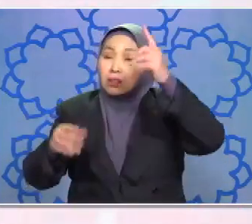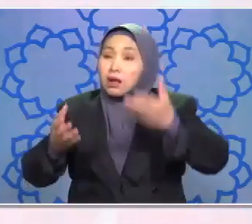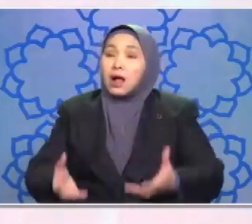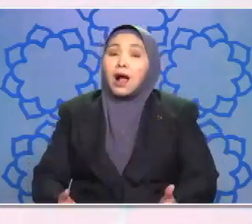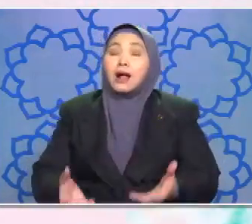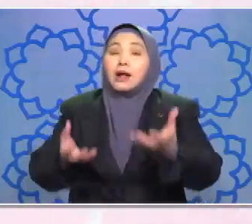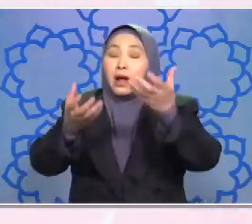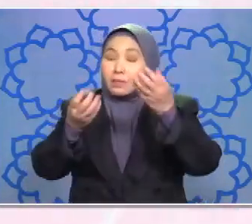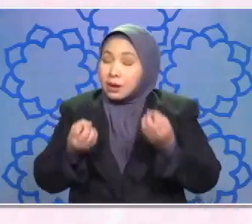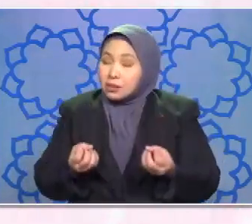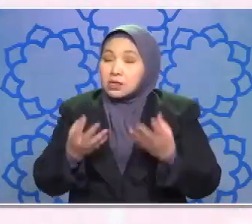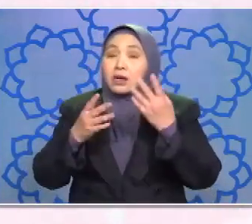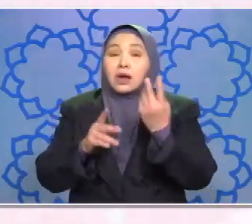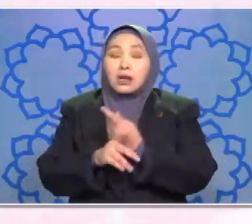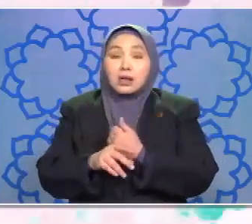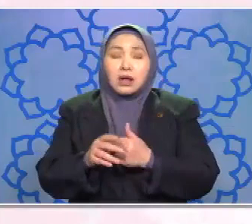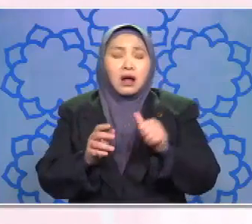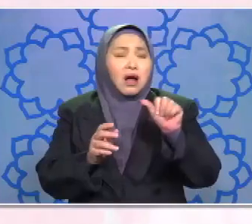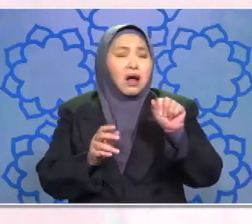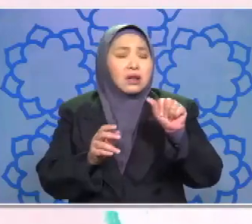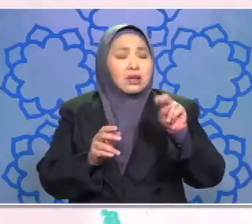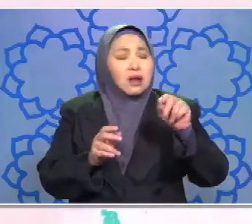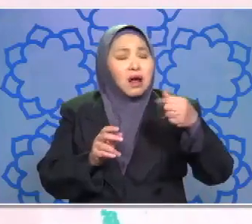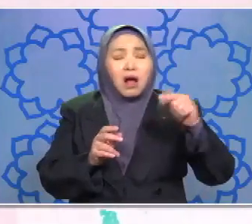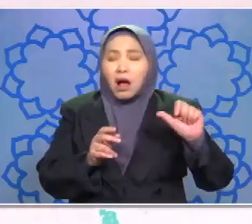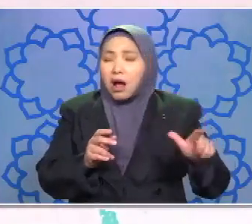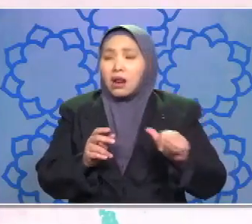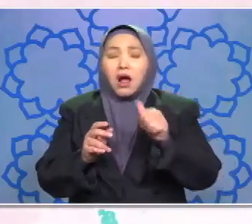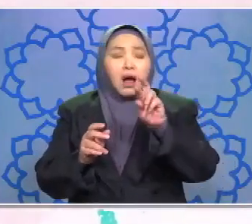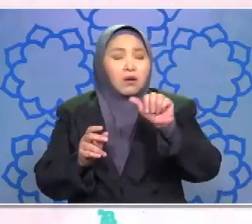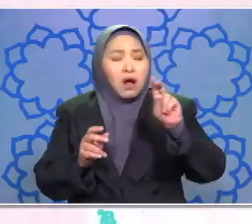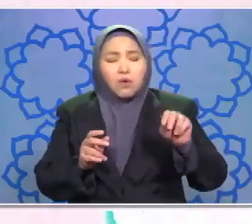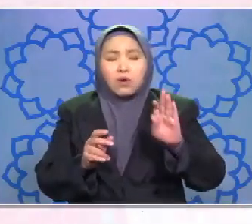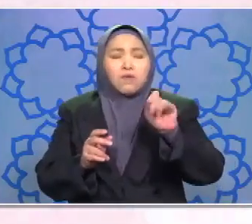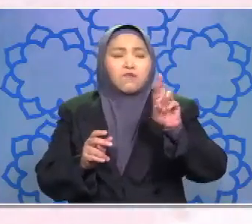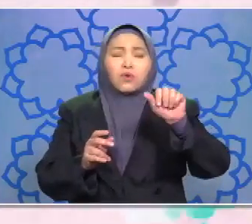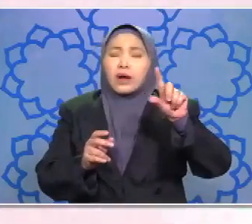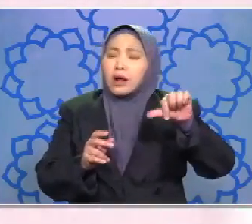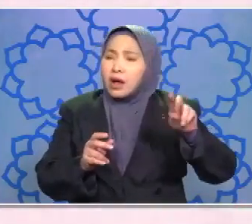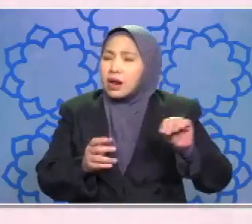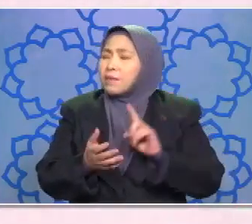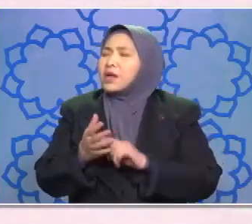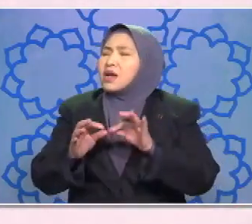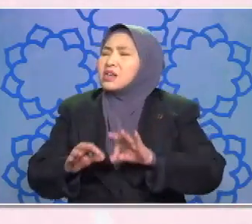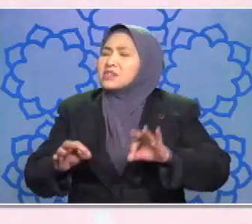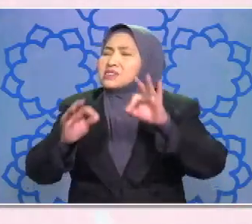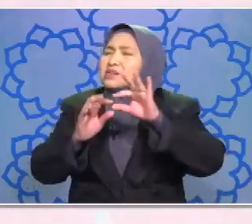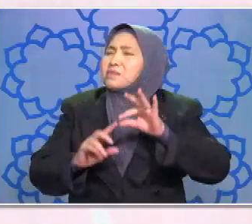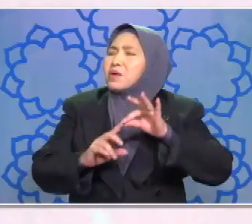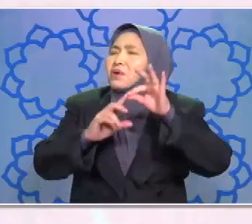beberapa kali dalam surah Ar-Ra'd, dalam surah An-Nahl, dalam surah Al-Furqan. Bayang-bayang, apa yang istimewa pasal